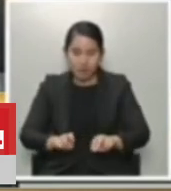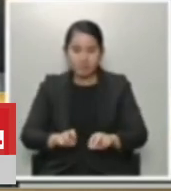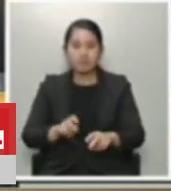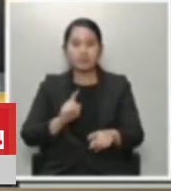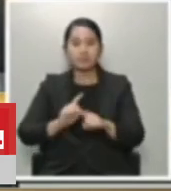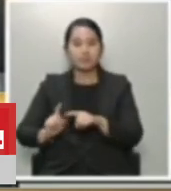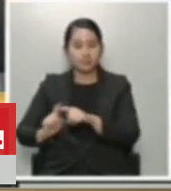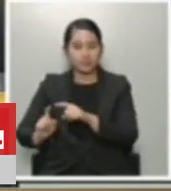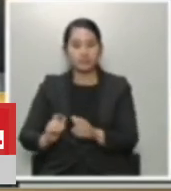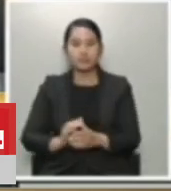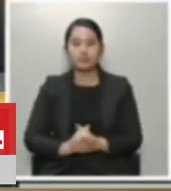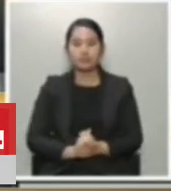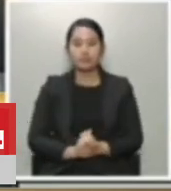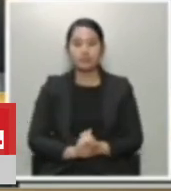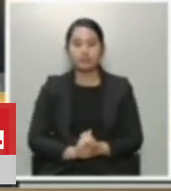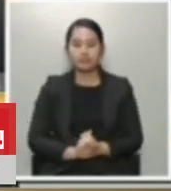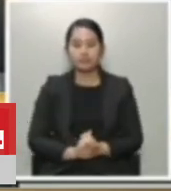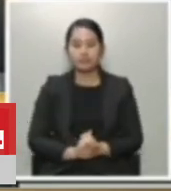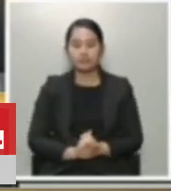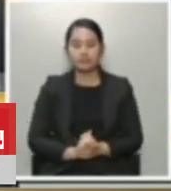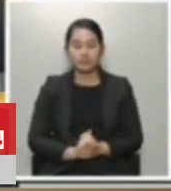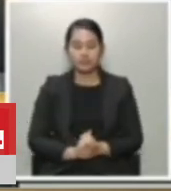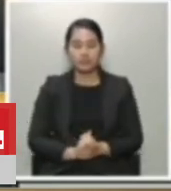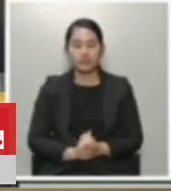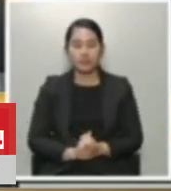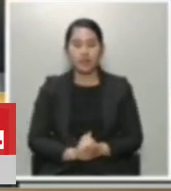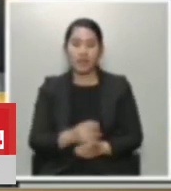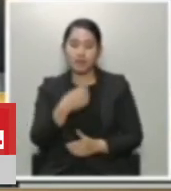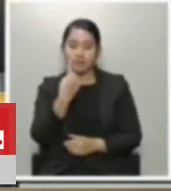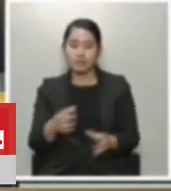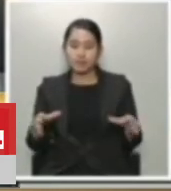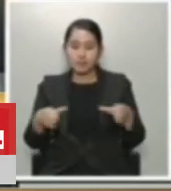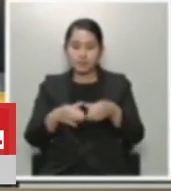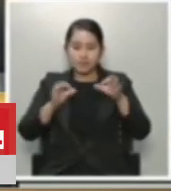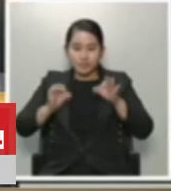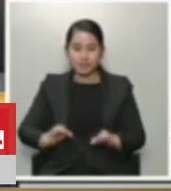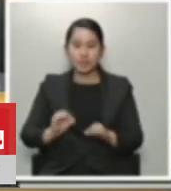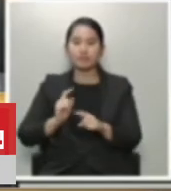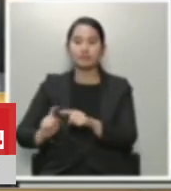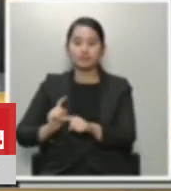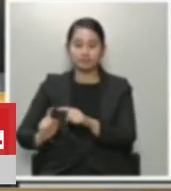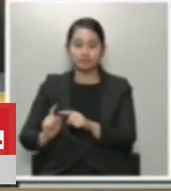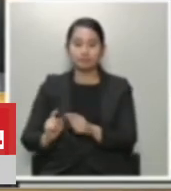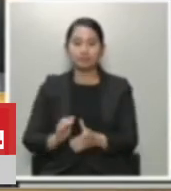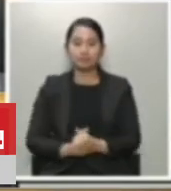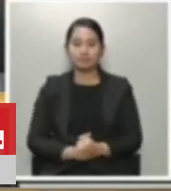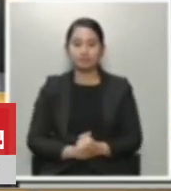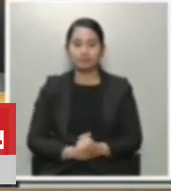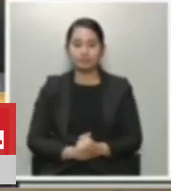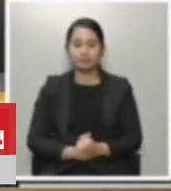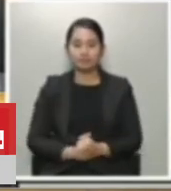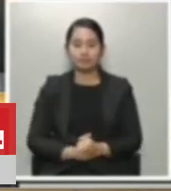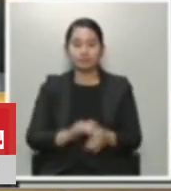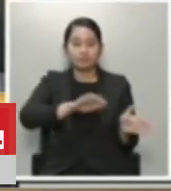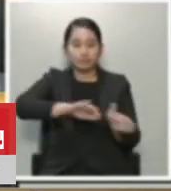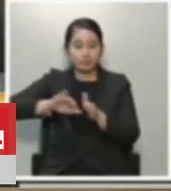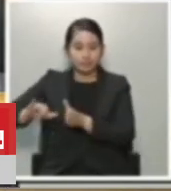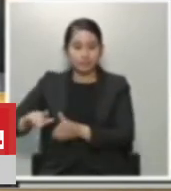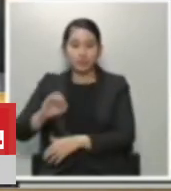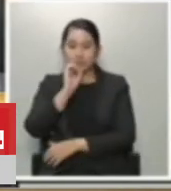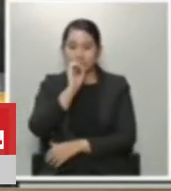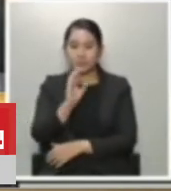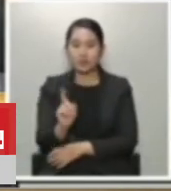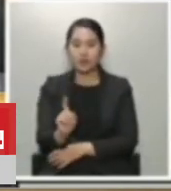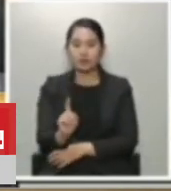ของพื้นที่ที่นะครับเป็นกลุ่มเสี่ยงต่างๆให้มากกว่าที่เป็นอยู่ในปัจจุบันอีกส่วนหนึ่งขออนุญาตนำเรียนท่านประธ